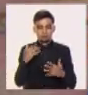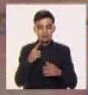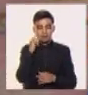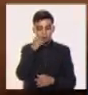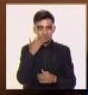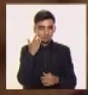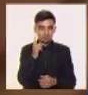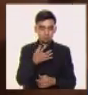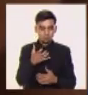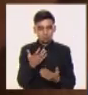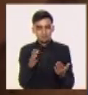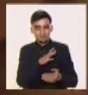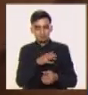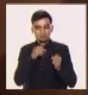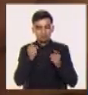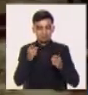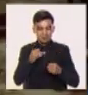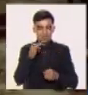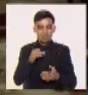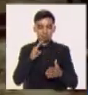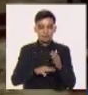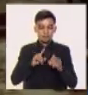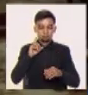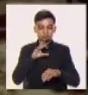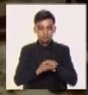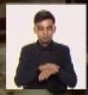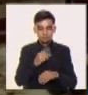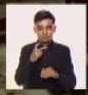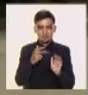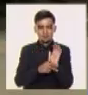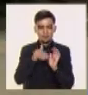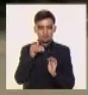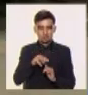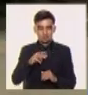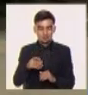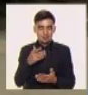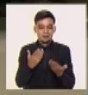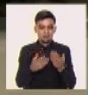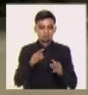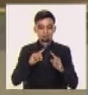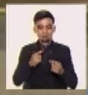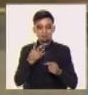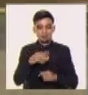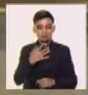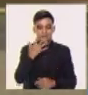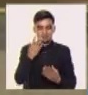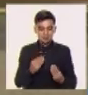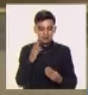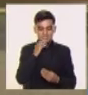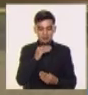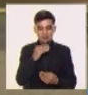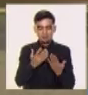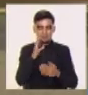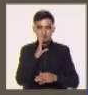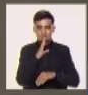По статье «Оставление в опасности» предусмотрен штраф почти 280 тысяч тенге, либо арест на 45 суток. Если ребенку